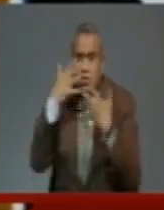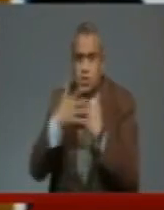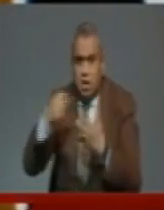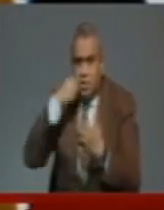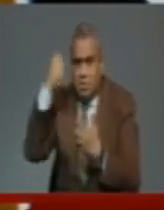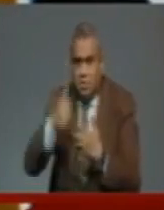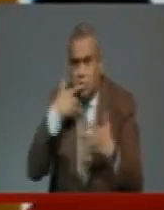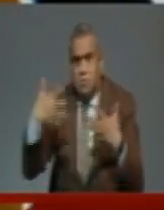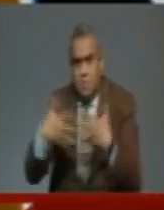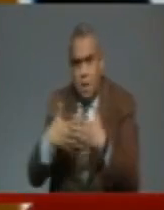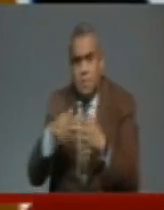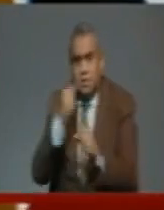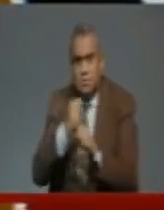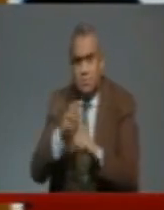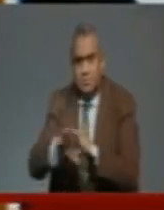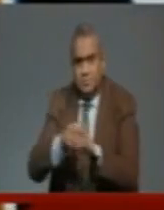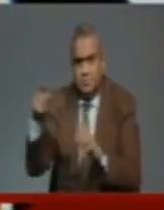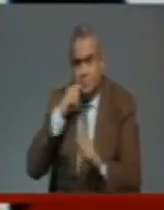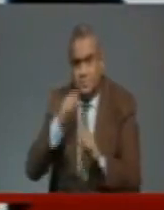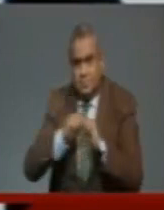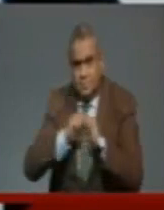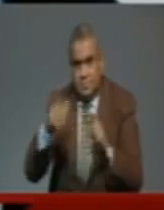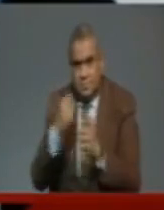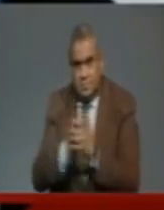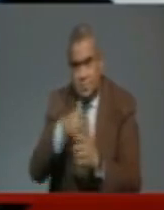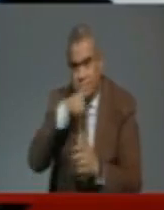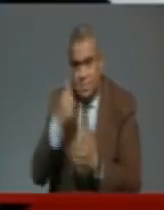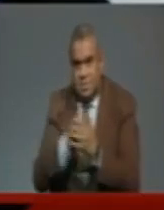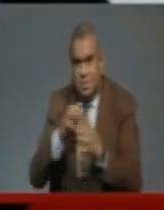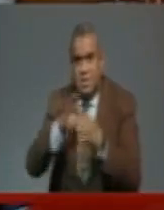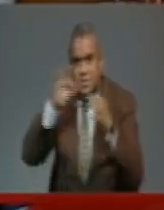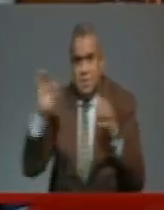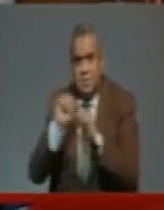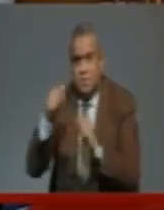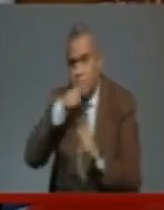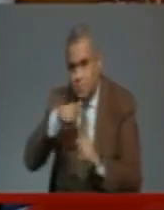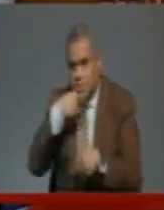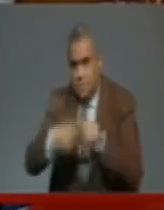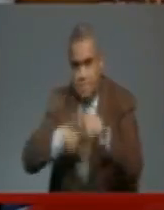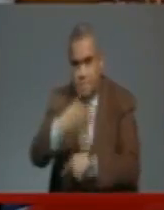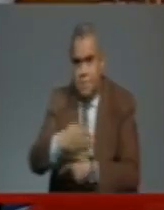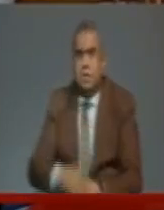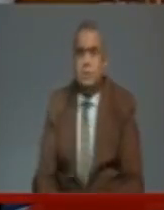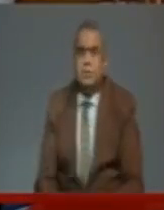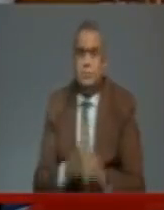معانا، وهو يعني ان شاء الله باذن الله النهارده هيطلب من حياتك المزيد والمزيد ان شاء الله باذن الله. بعده